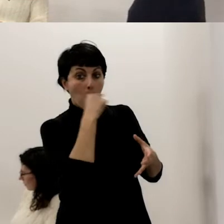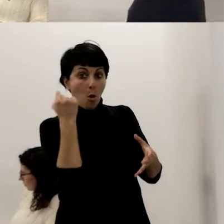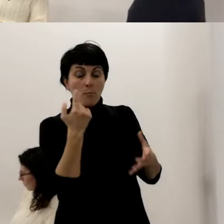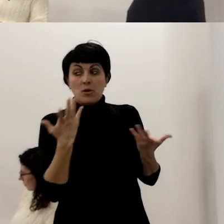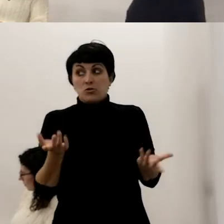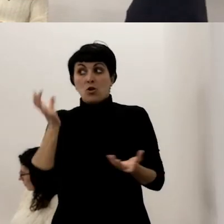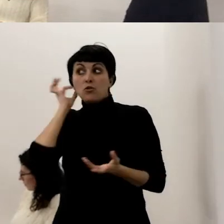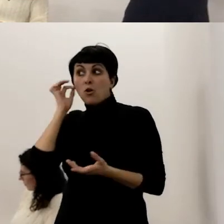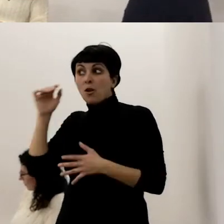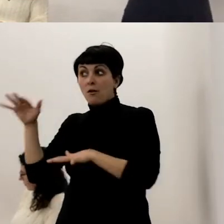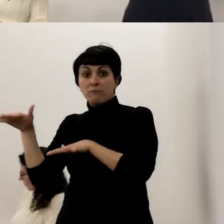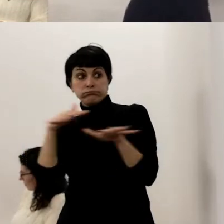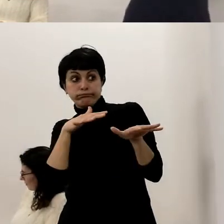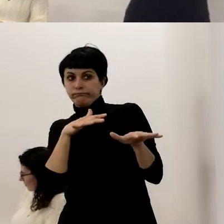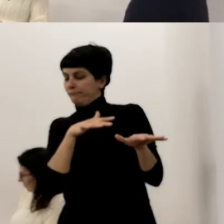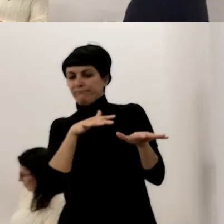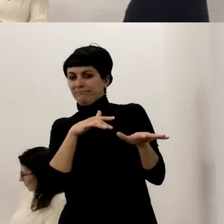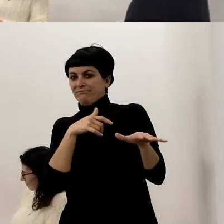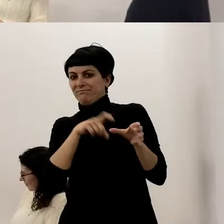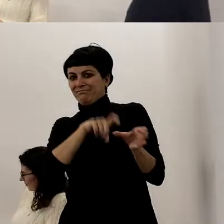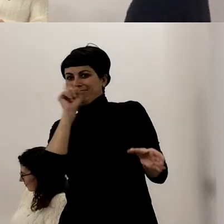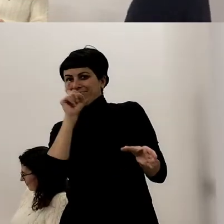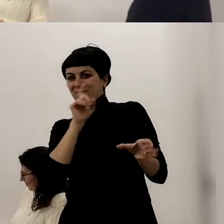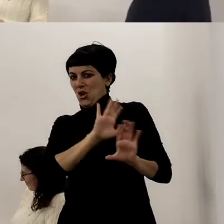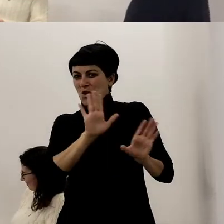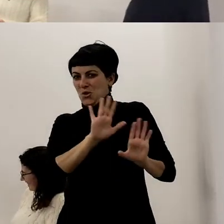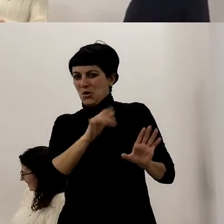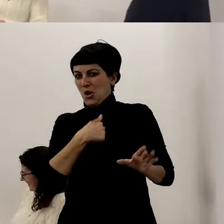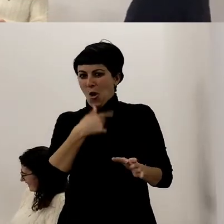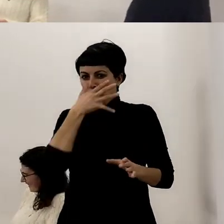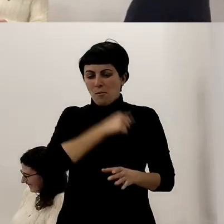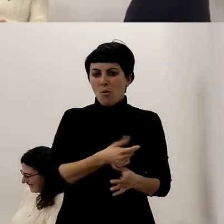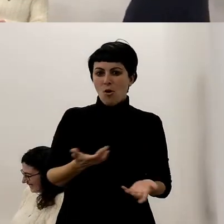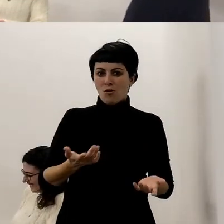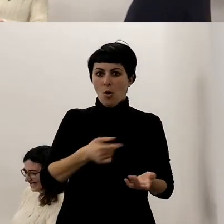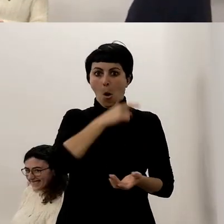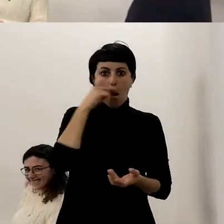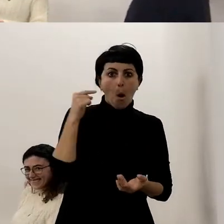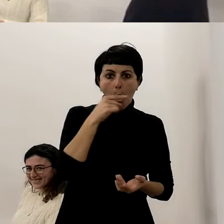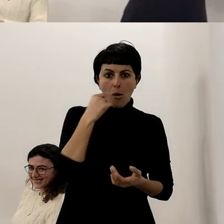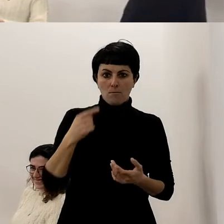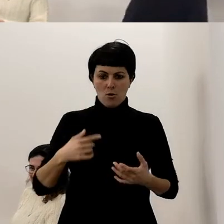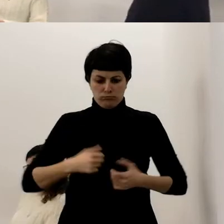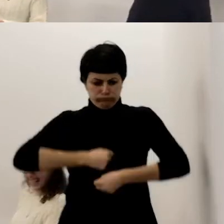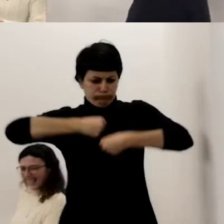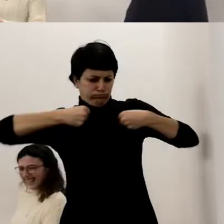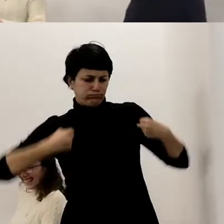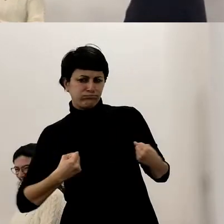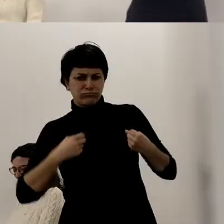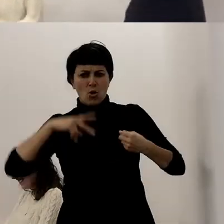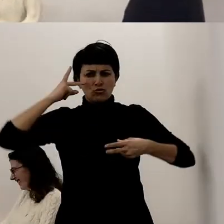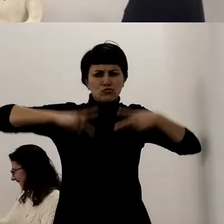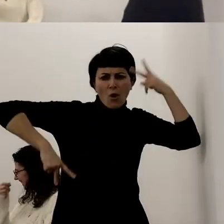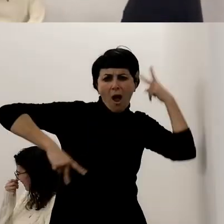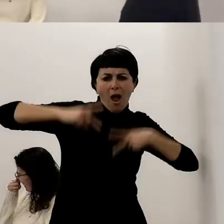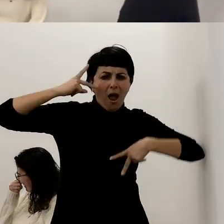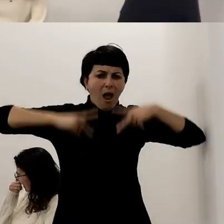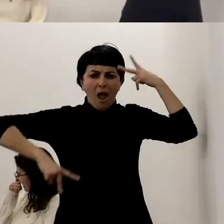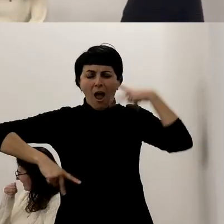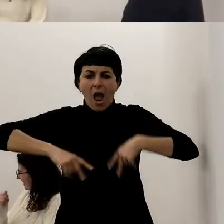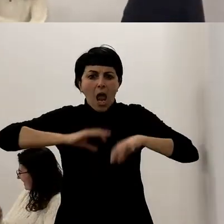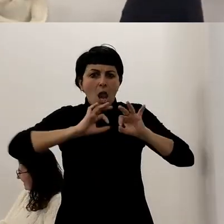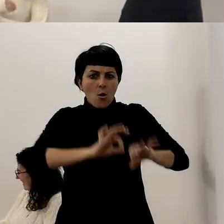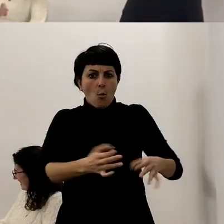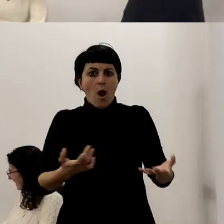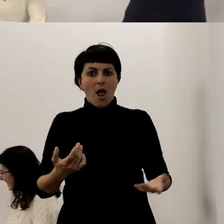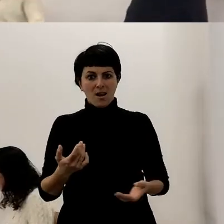d'homes. I homes, i grossos, i suats, que surten d'allà. Igual vaig a